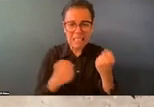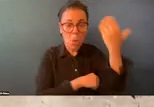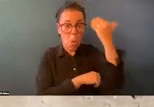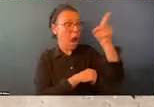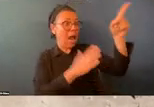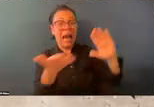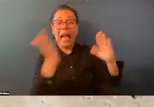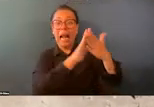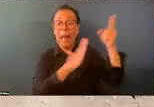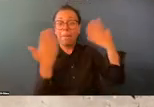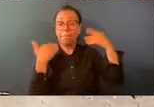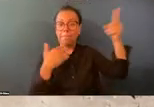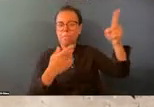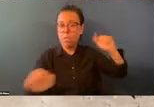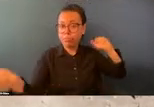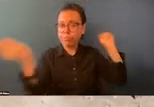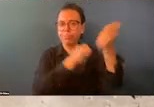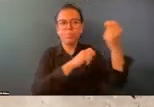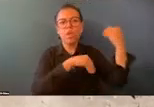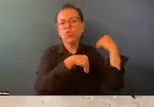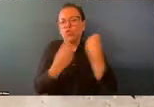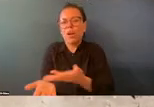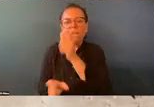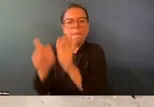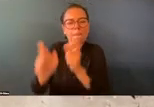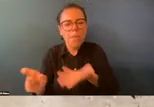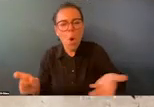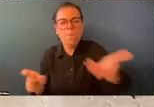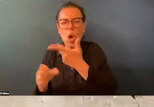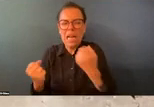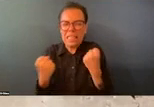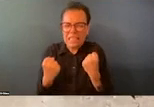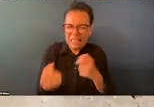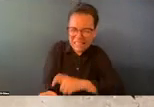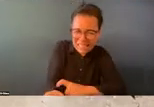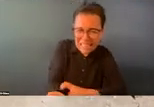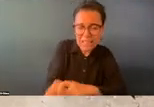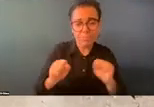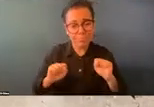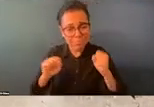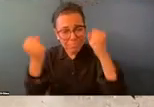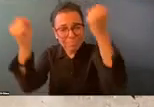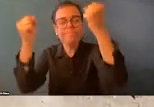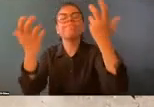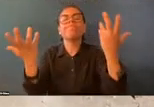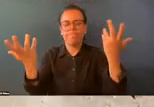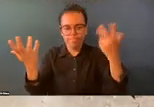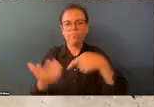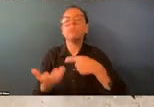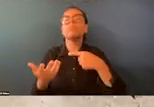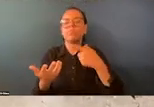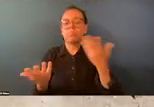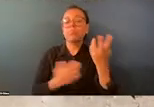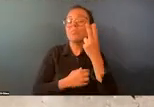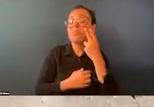социальные люди стали более уязвимы, они проявляются или участились в спичке